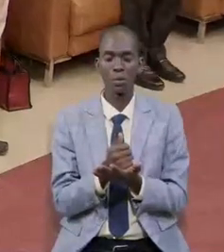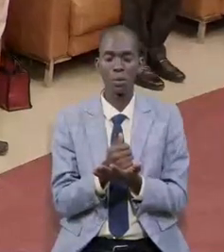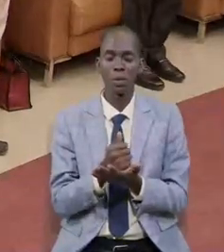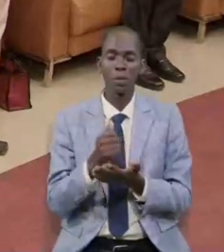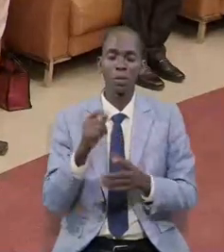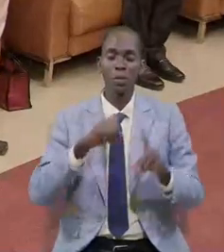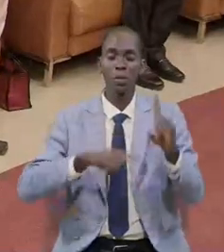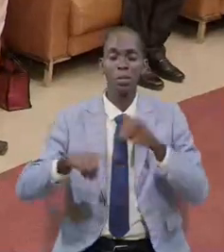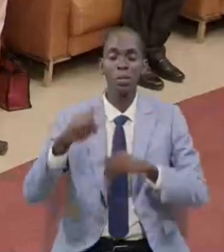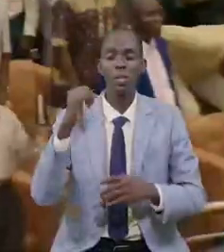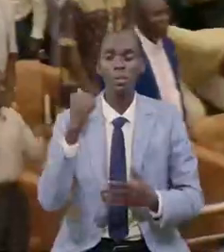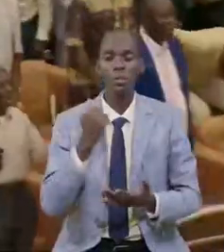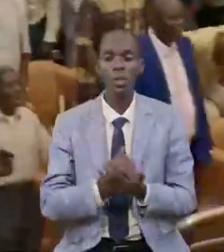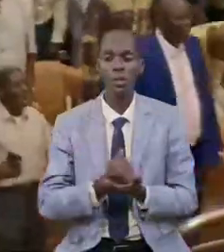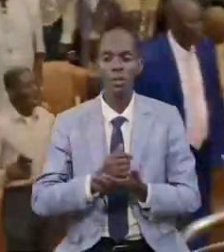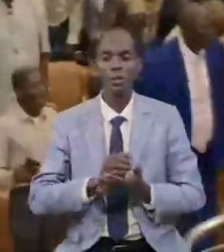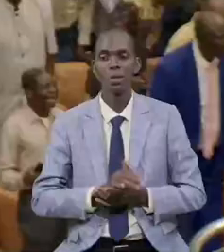Amen.